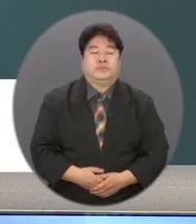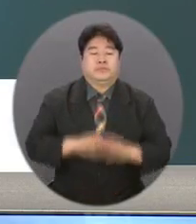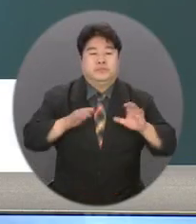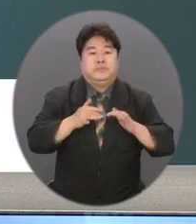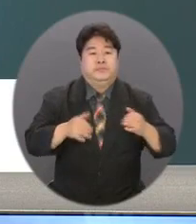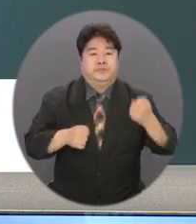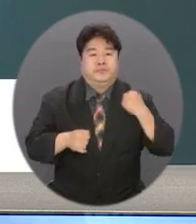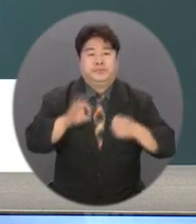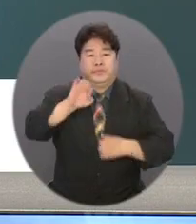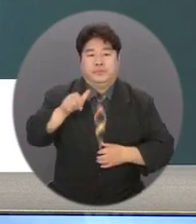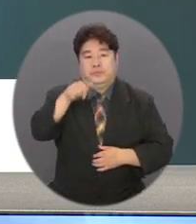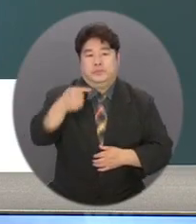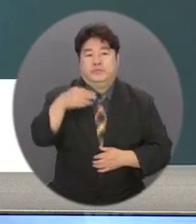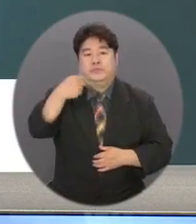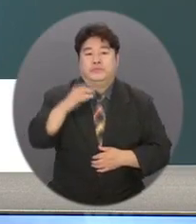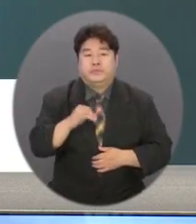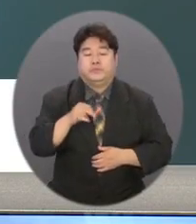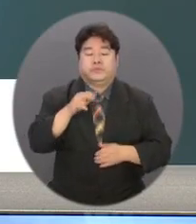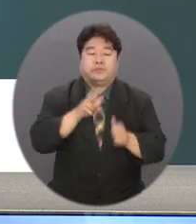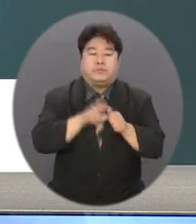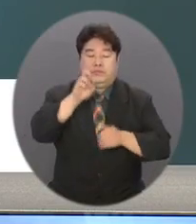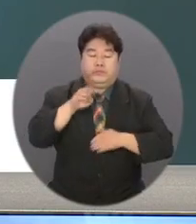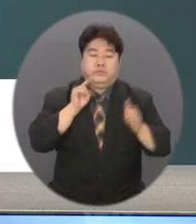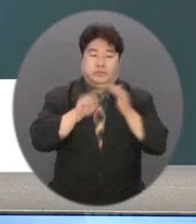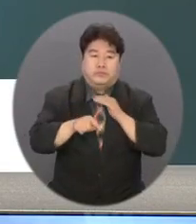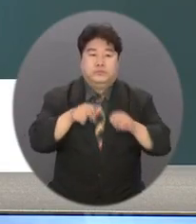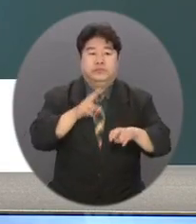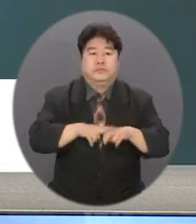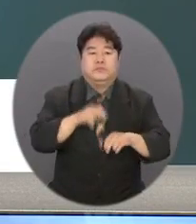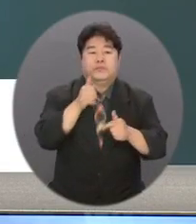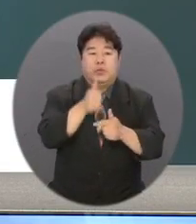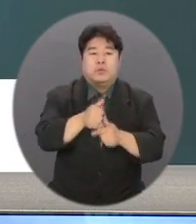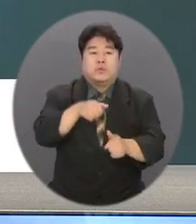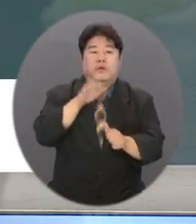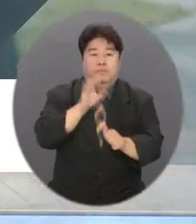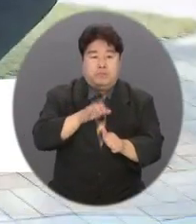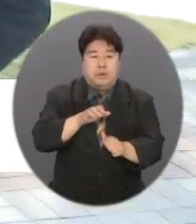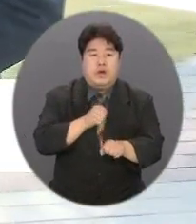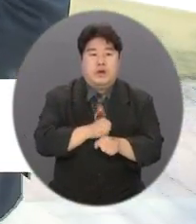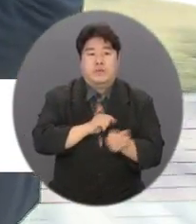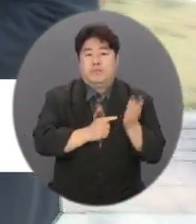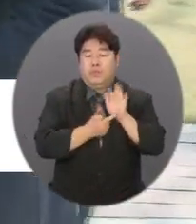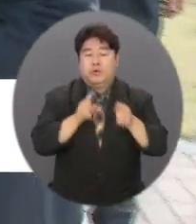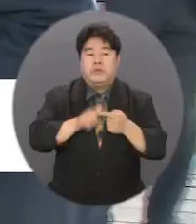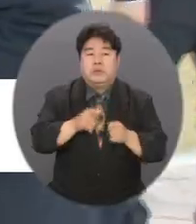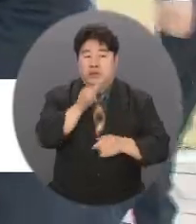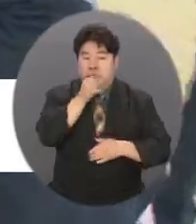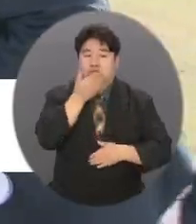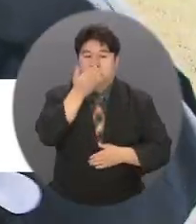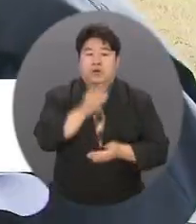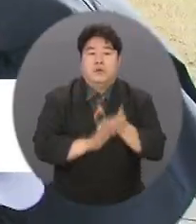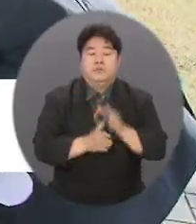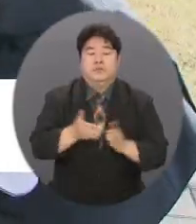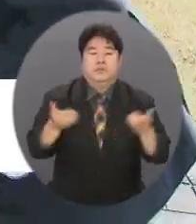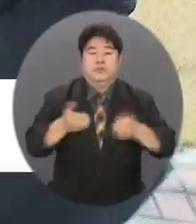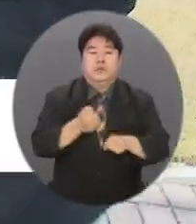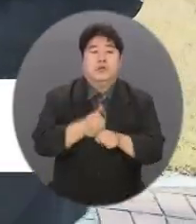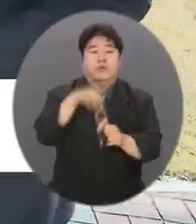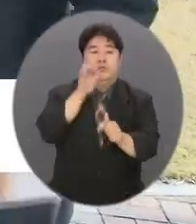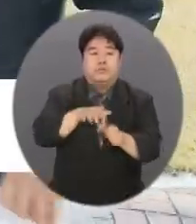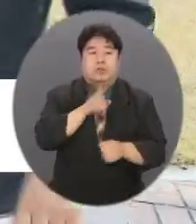국민의 힘 원희룡 후보가 광주를 찾은 자리에서 호남을 비하하는 표현 에 대해 있을 수 없는 일이라고 기판